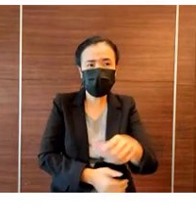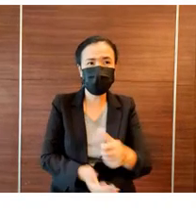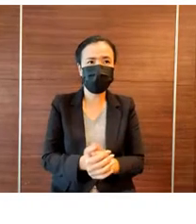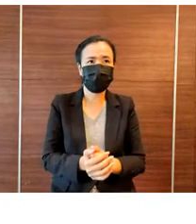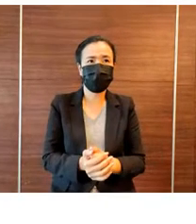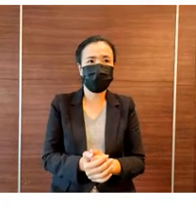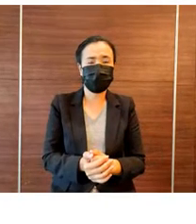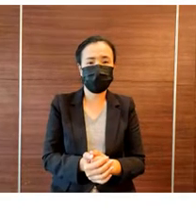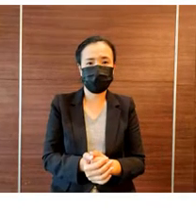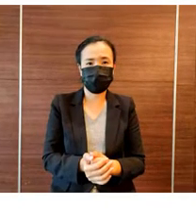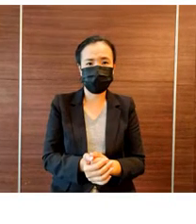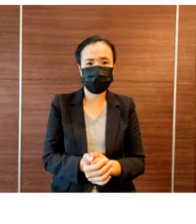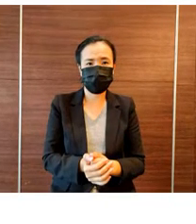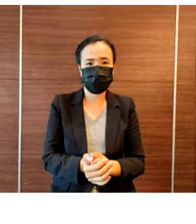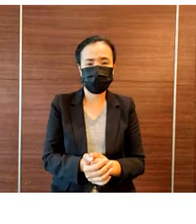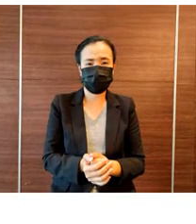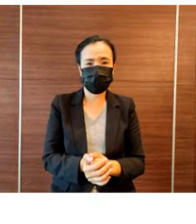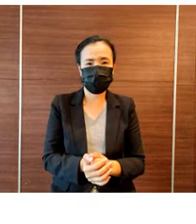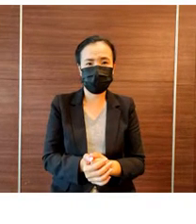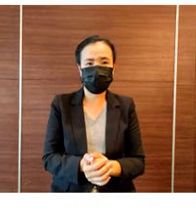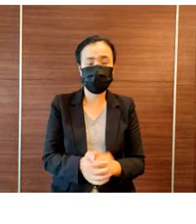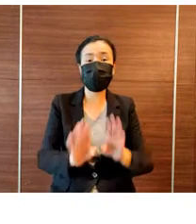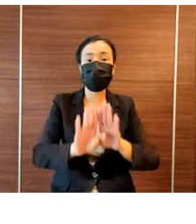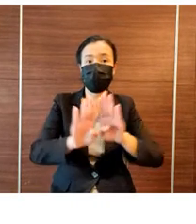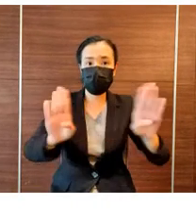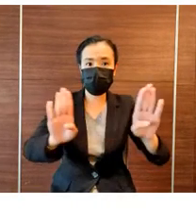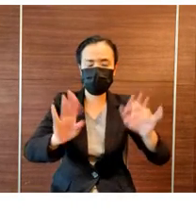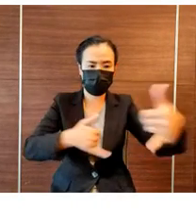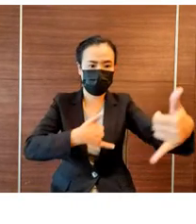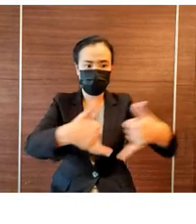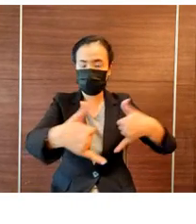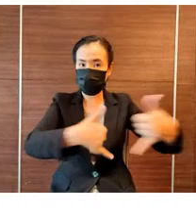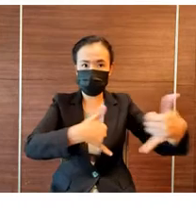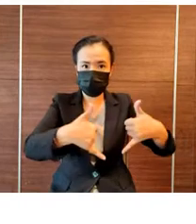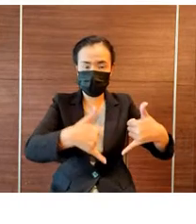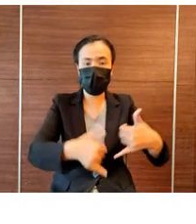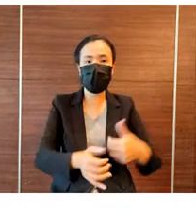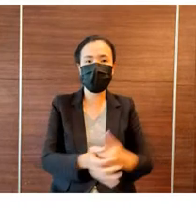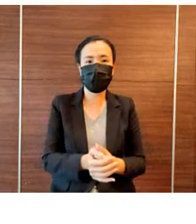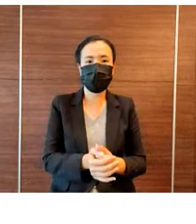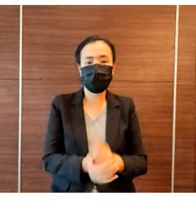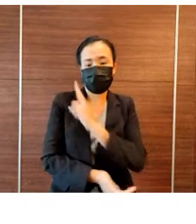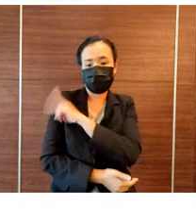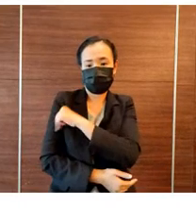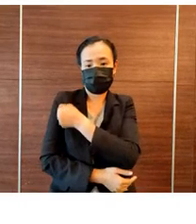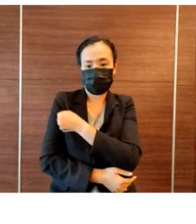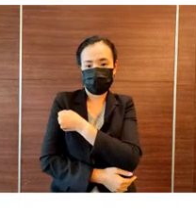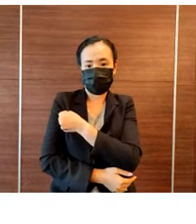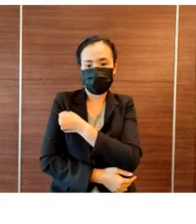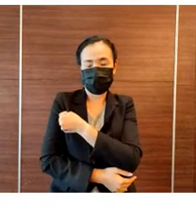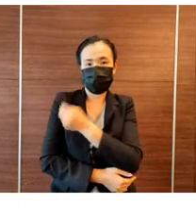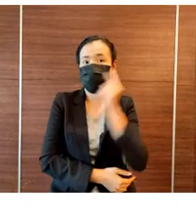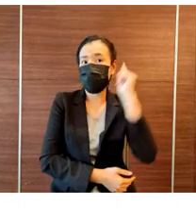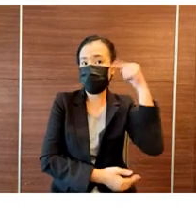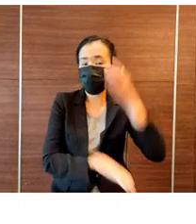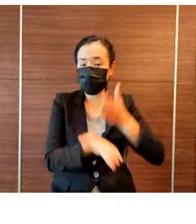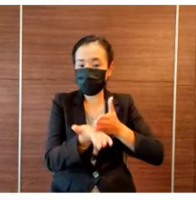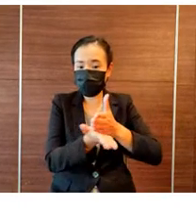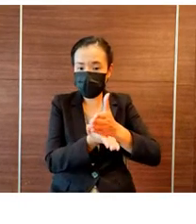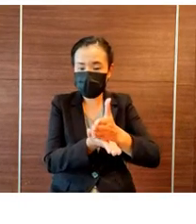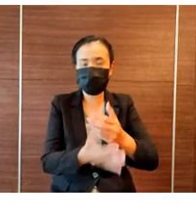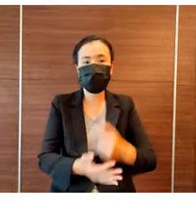นไลน์จะมีแต่เรื่องคนพอเปิดจริงๆแล้วมันเยอะกว่านั้นเลยซึ่งมันเป็นคลินิกที่อยู่ในสุตินารีเวชอะครับจะมีเครื่อง